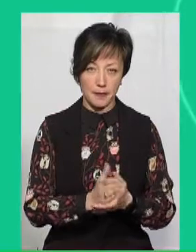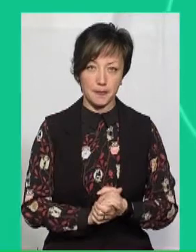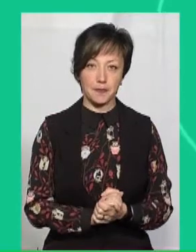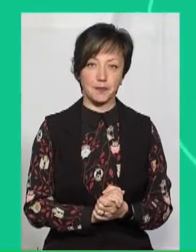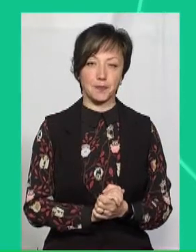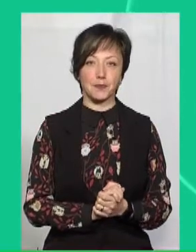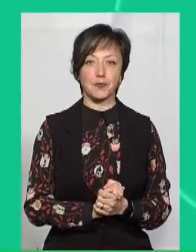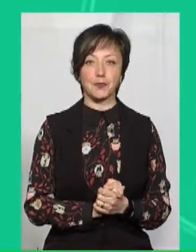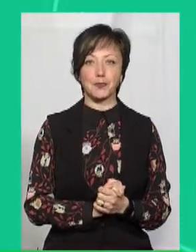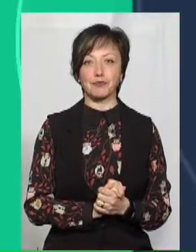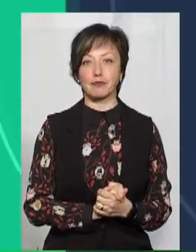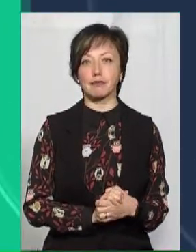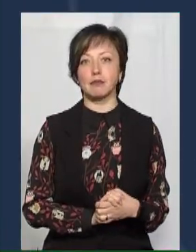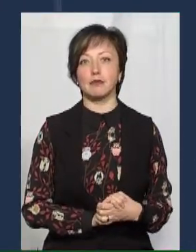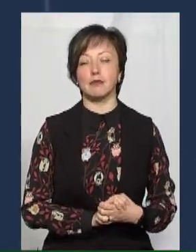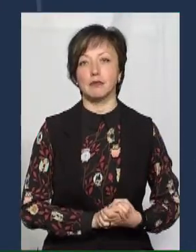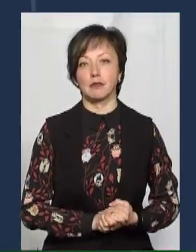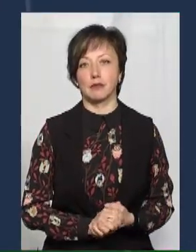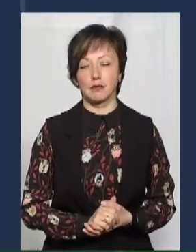Іващук.